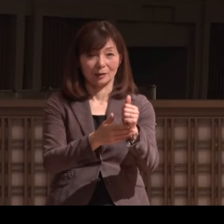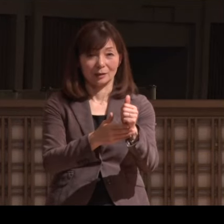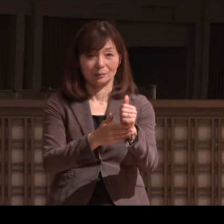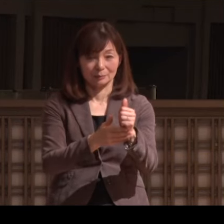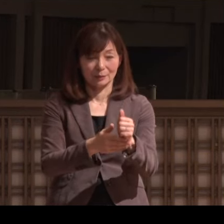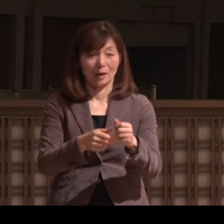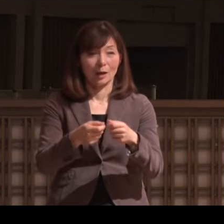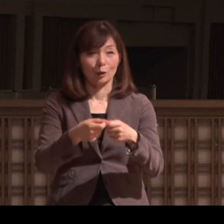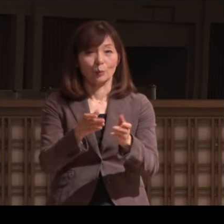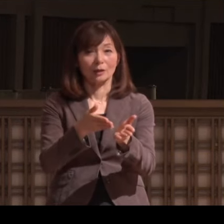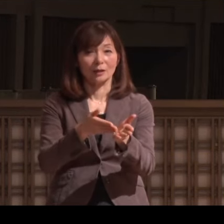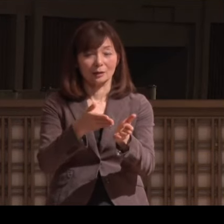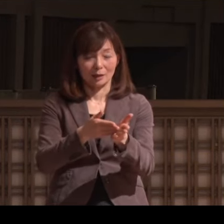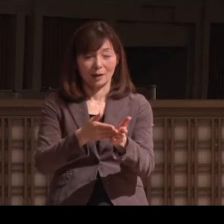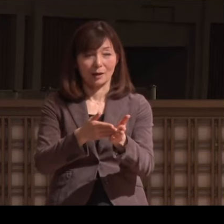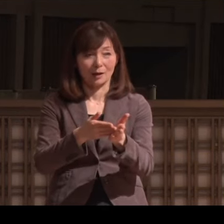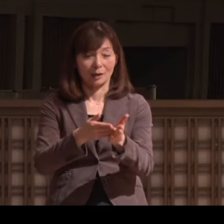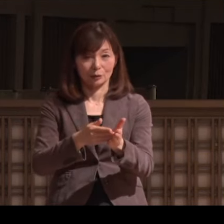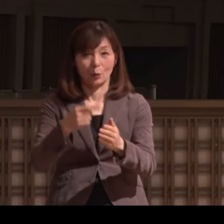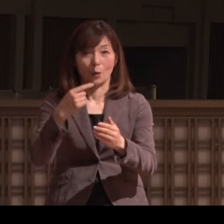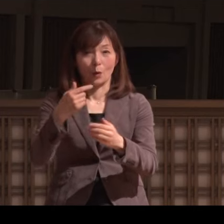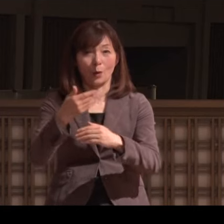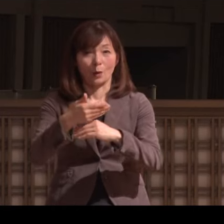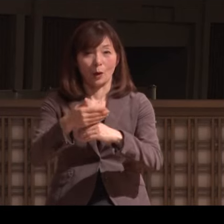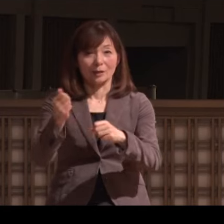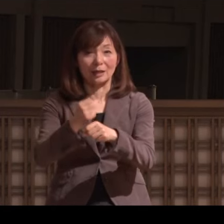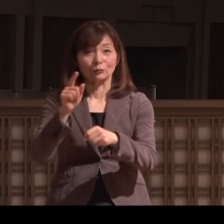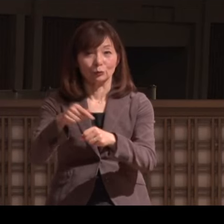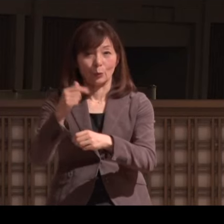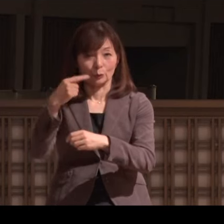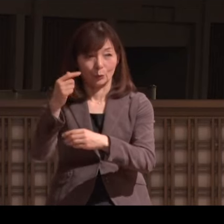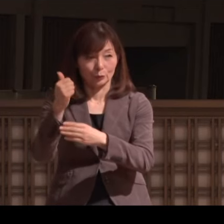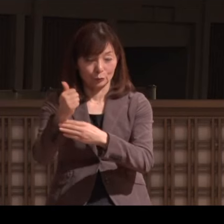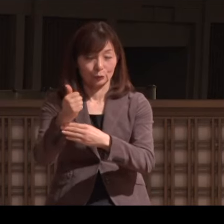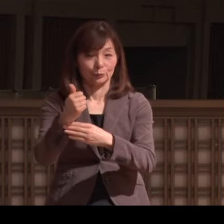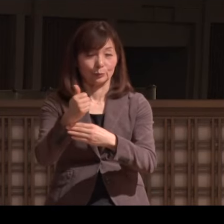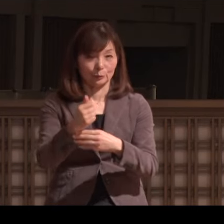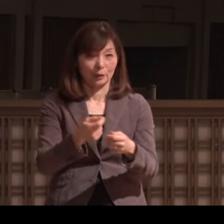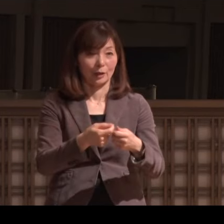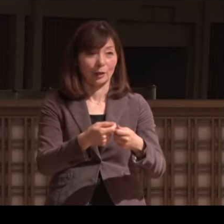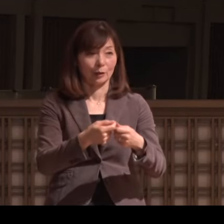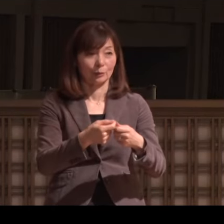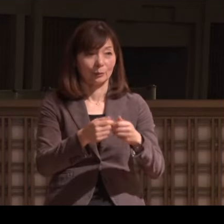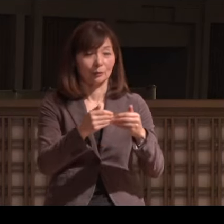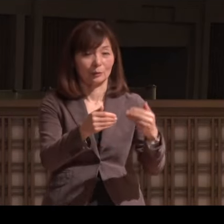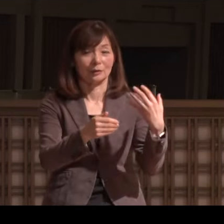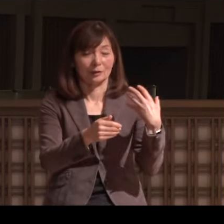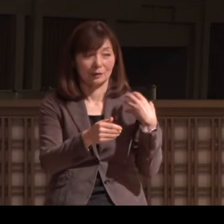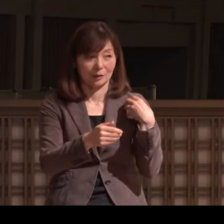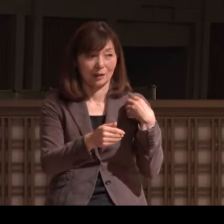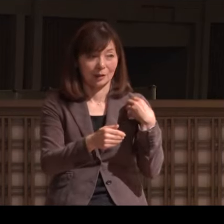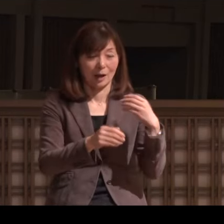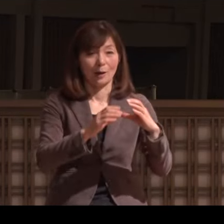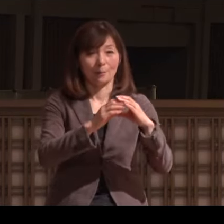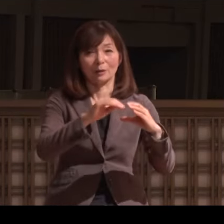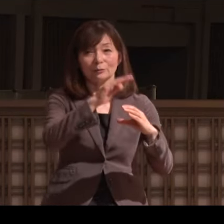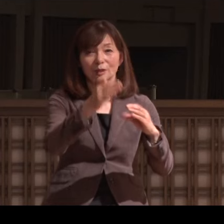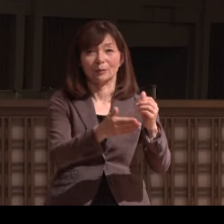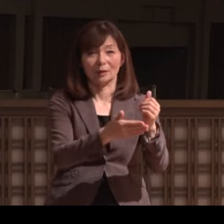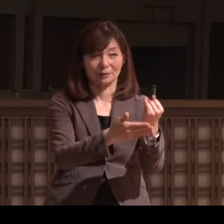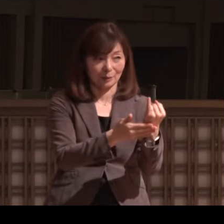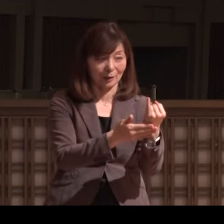博和教授そしてコーディネーターといたしましてリエゾン地域福祉研究所丸山のり子様ステージ